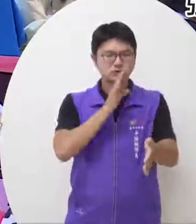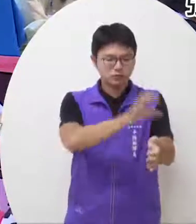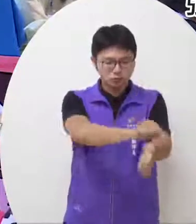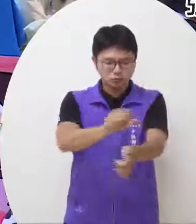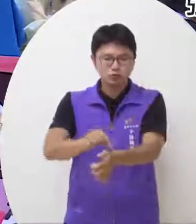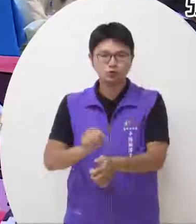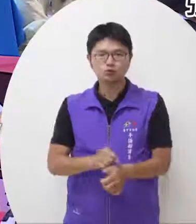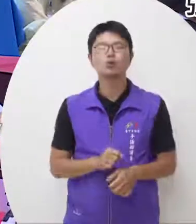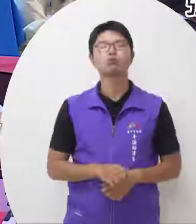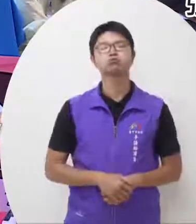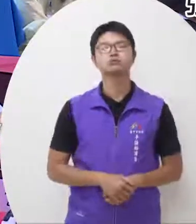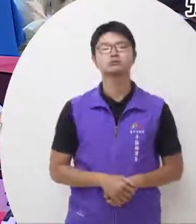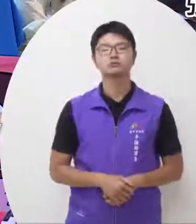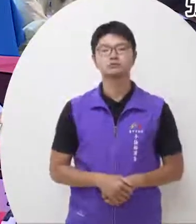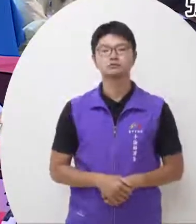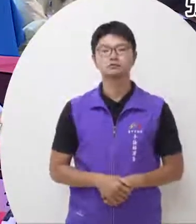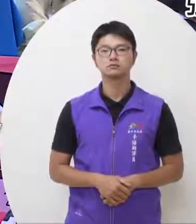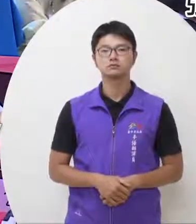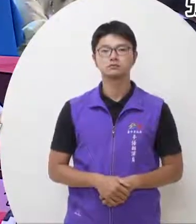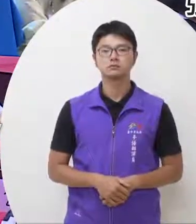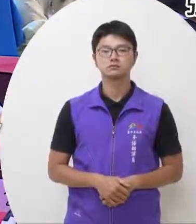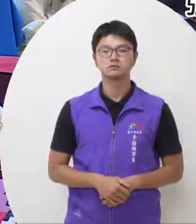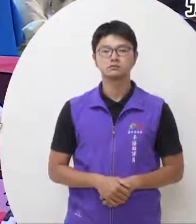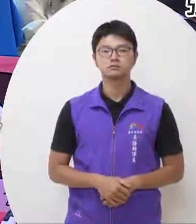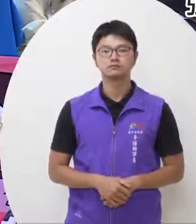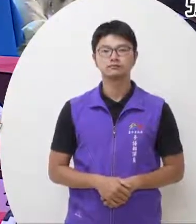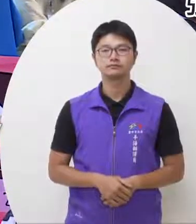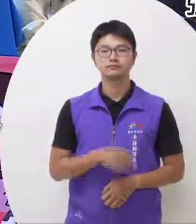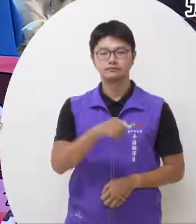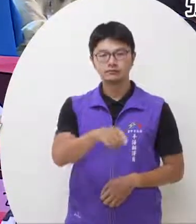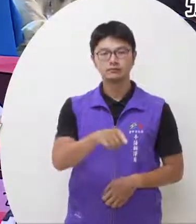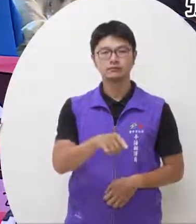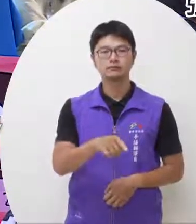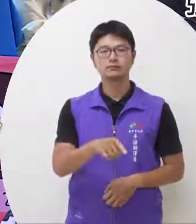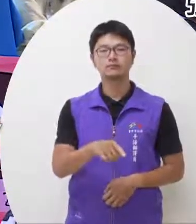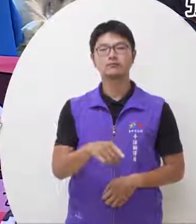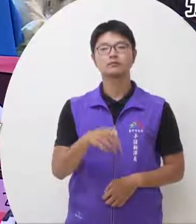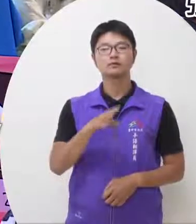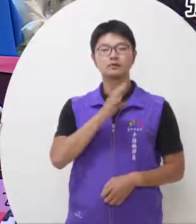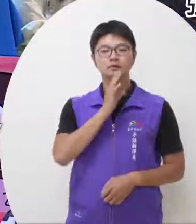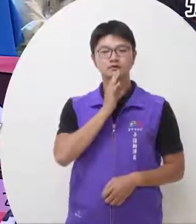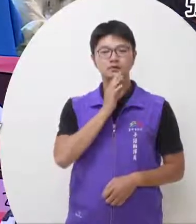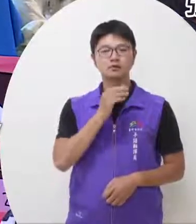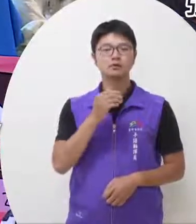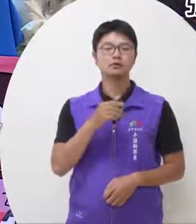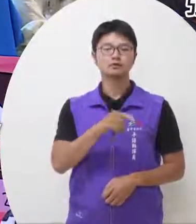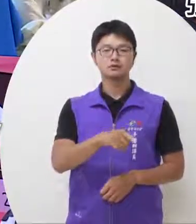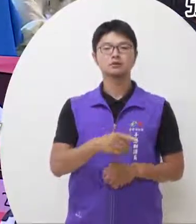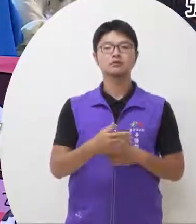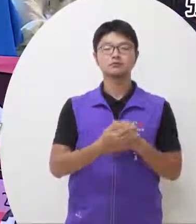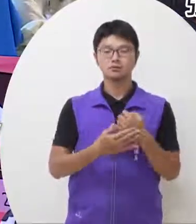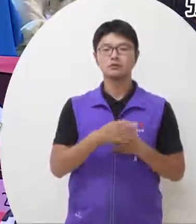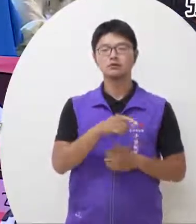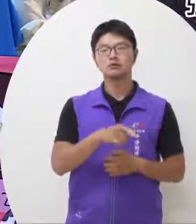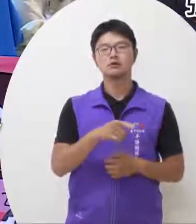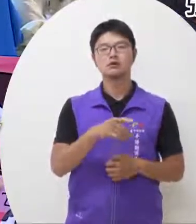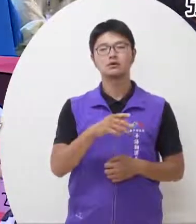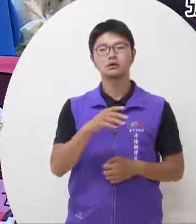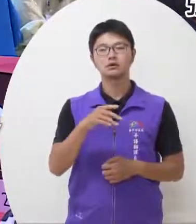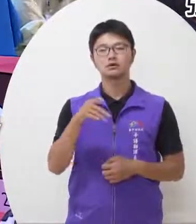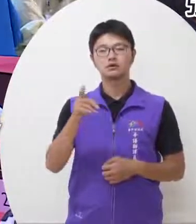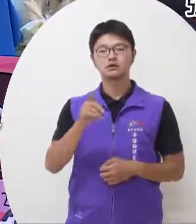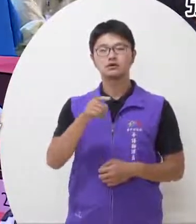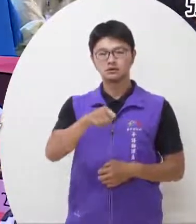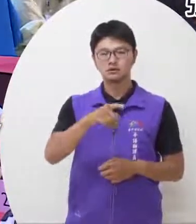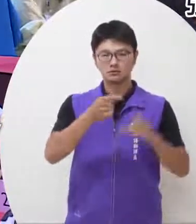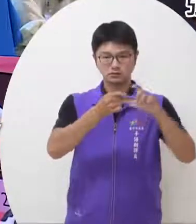式我想雾峰他们用黑翅鸢一个鸟去吃老鼠。到田里面吃老鼠，当然这个方法很多种，我们来跟公所